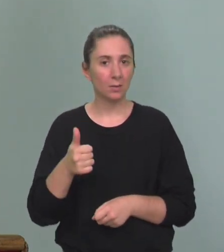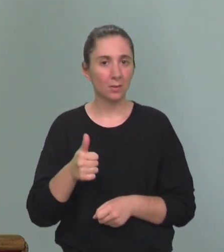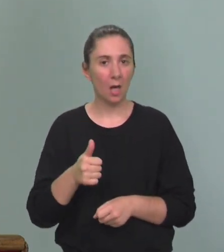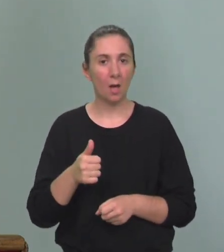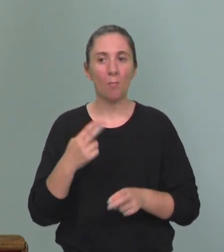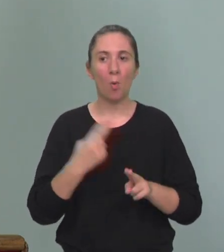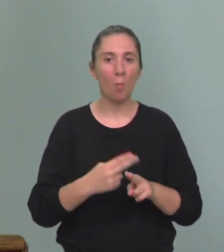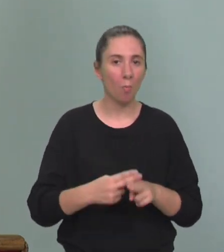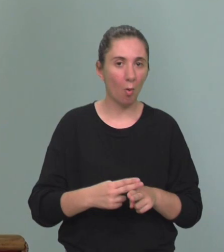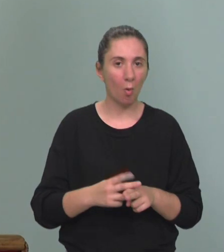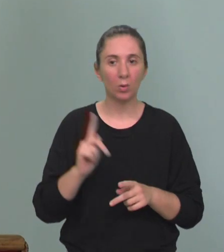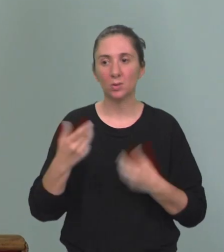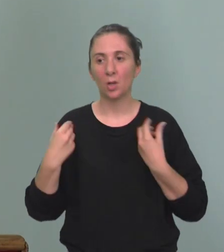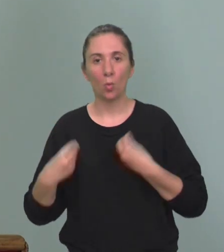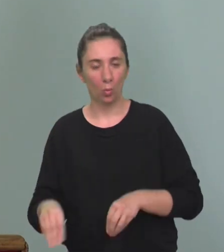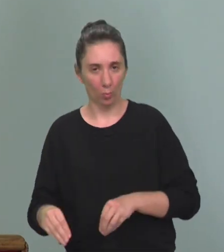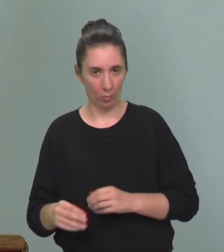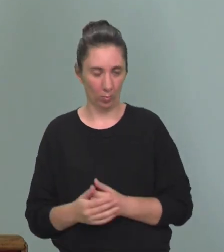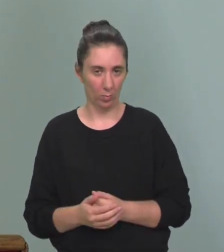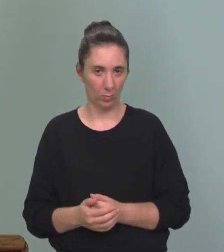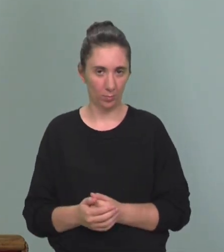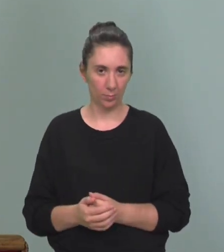odsustvo bolesti i iznemoglosti.